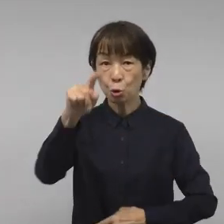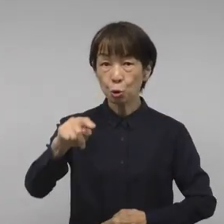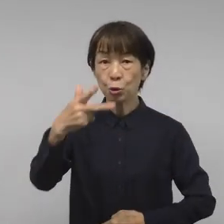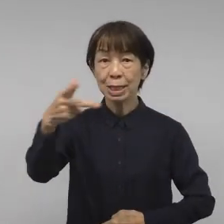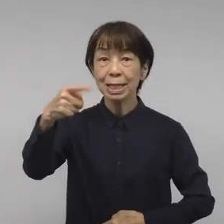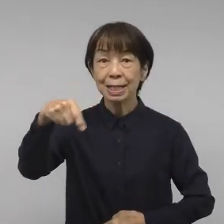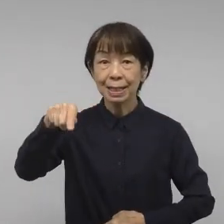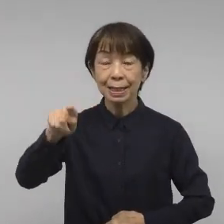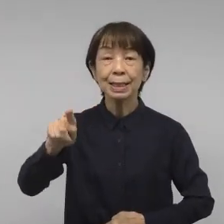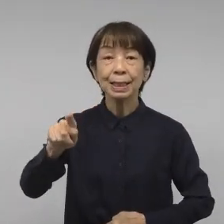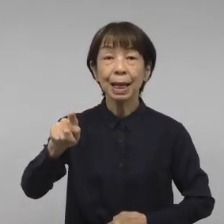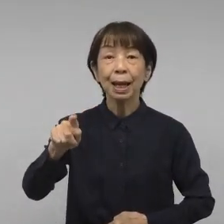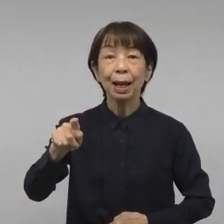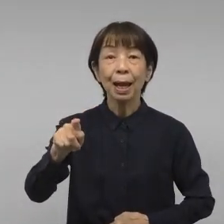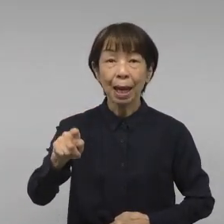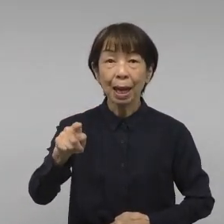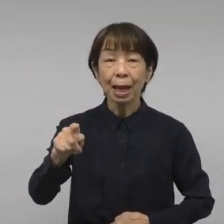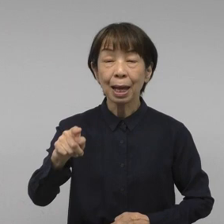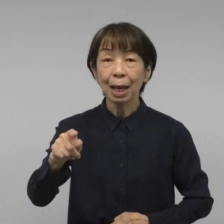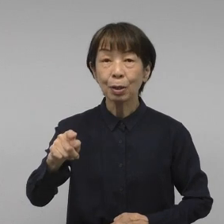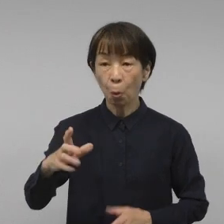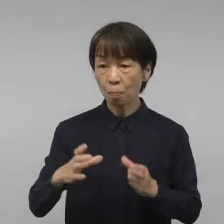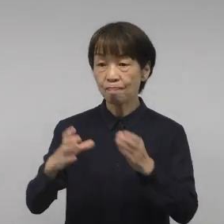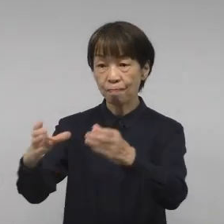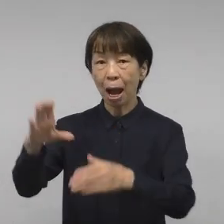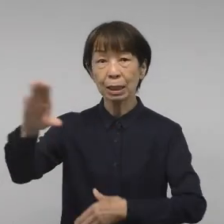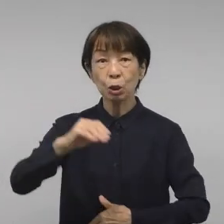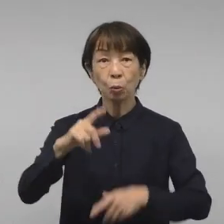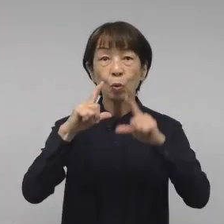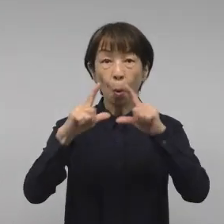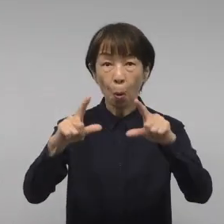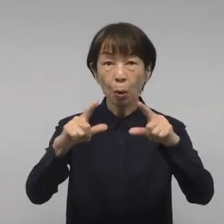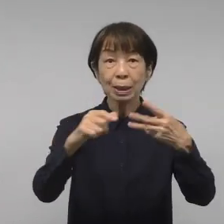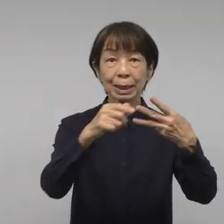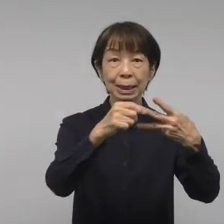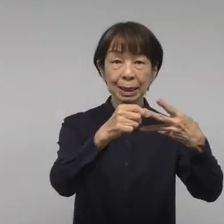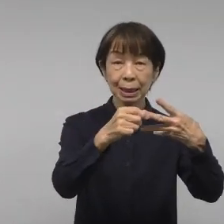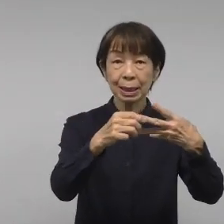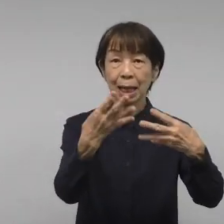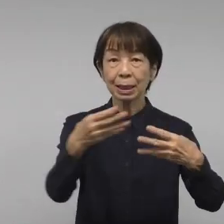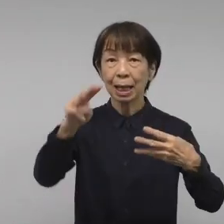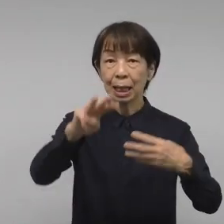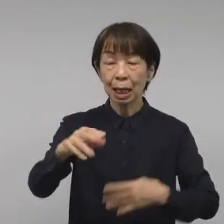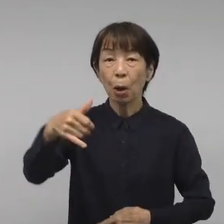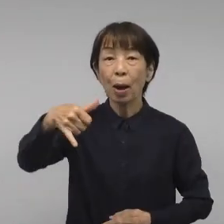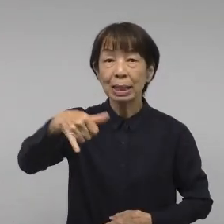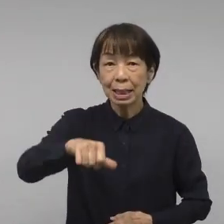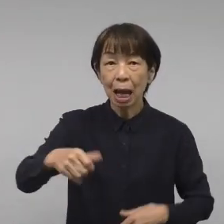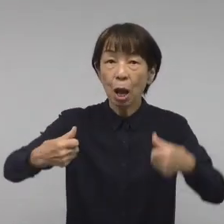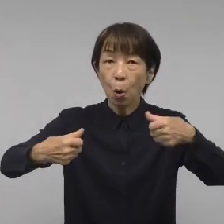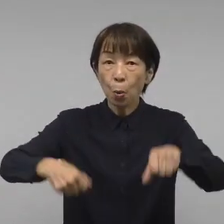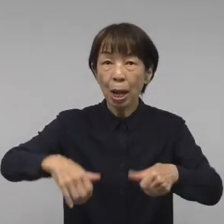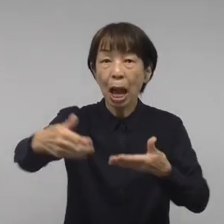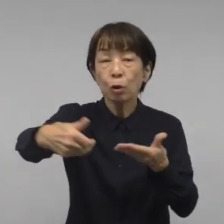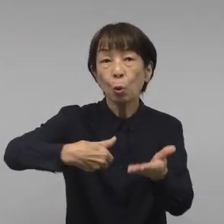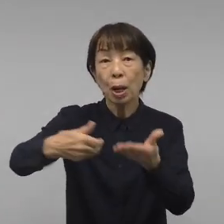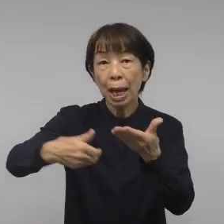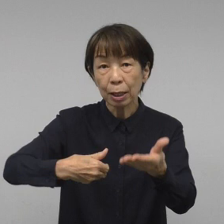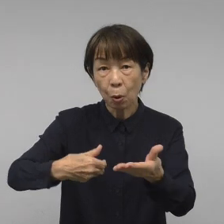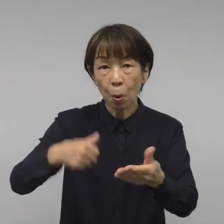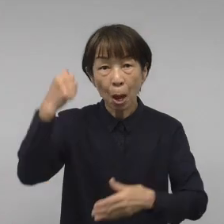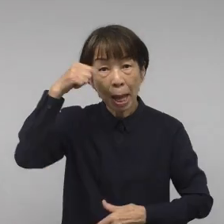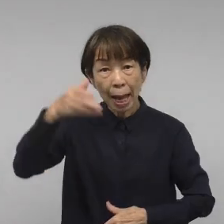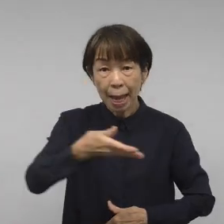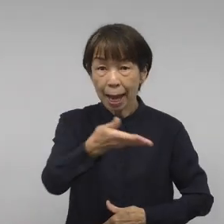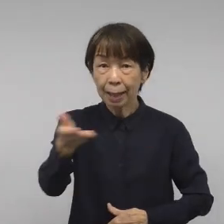への帰国報告、それから2点目が、掛川茶フェアトレードのアンケート調査というかです